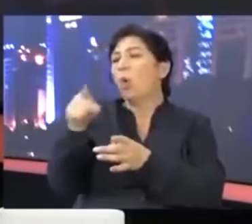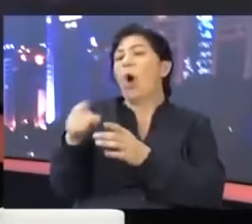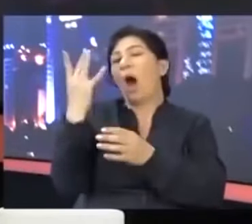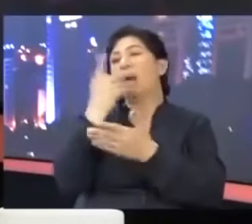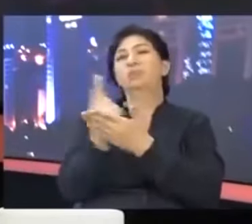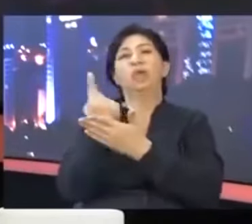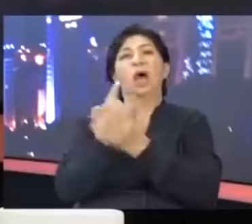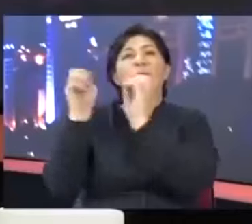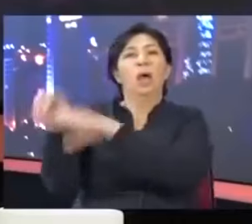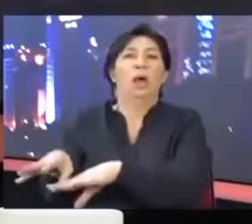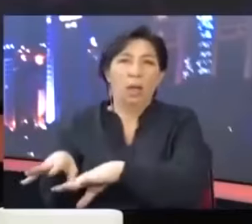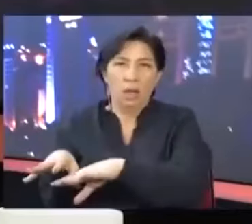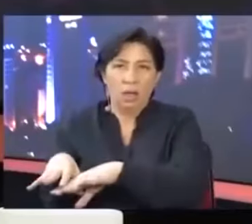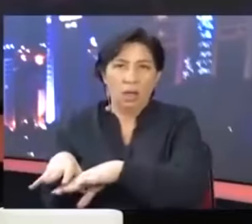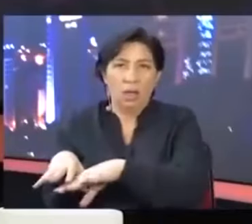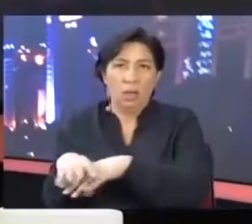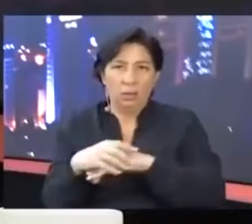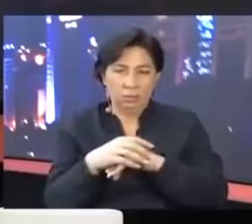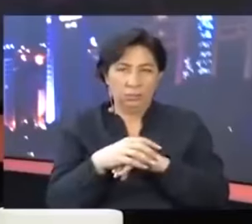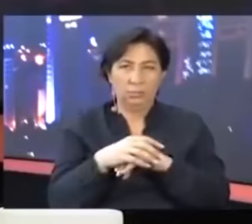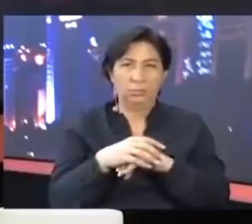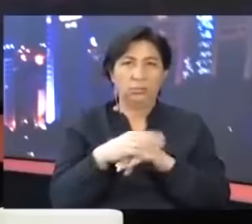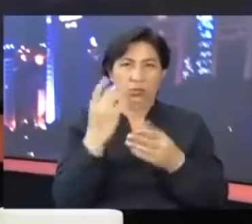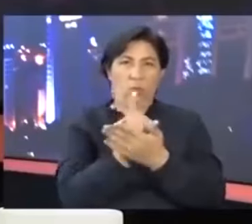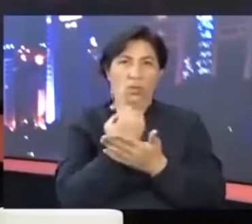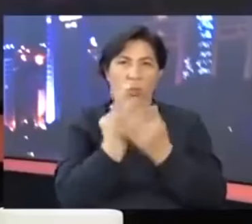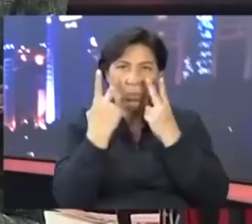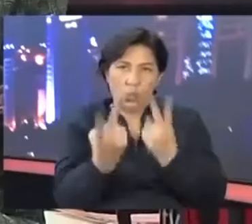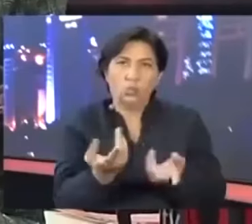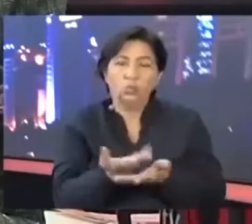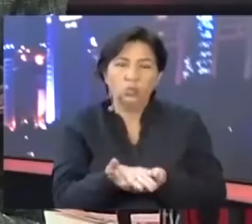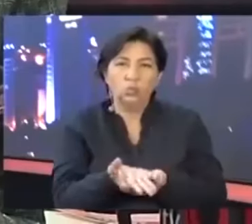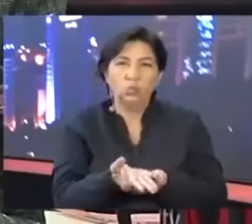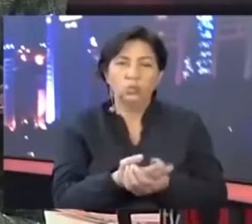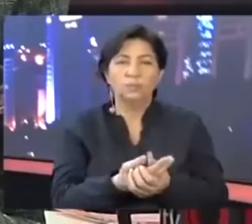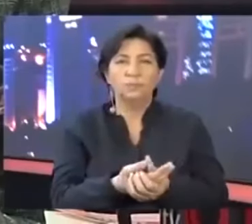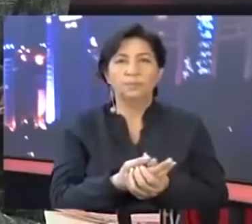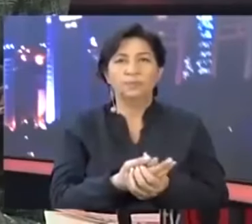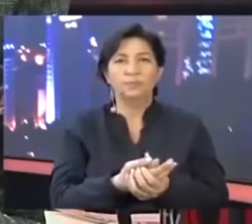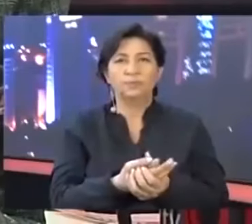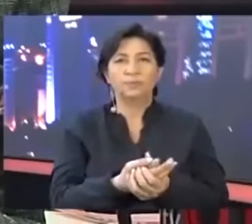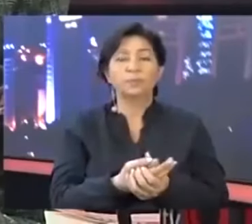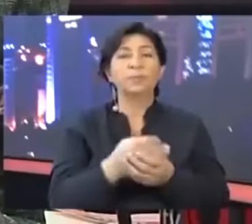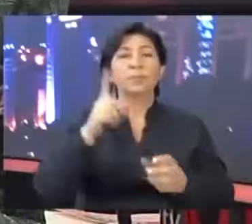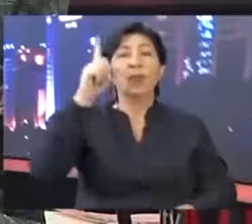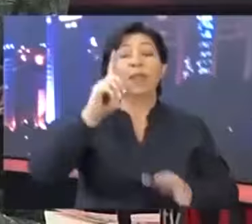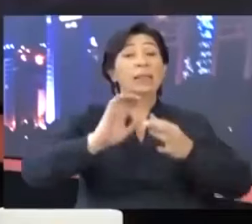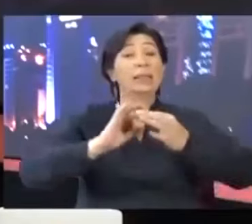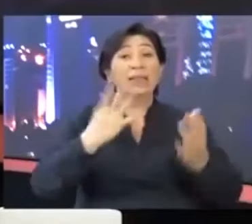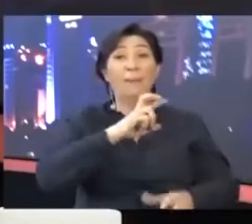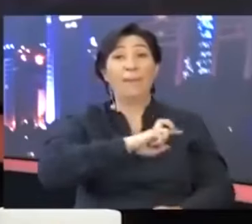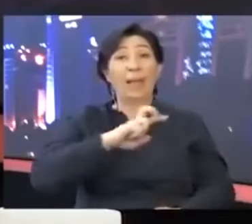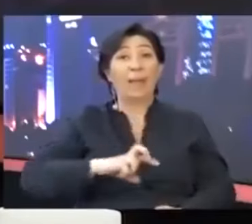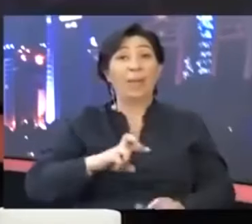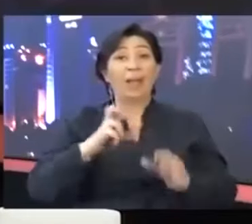olduğu da geçiyor onlara da onların dilinde vahiy edilmiştir Kur'an'da da bunu görüyoruz şimdi Allah niye peygambere vahiy